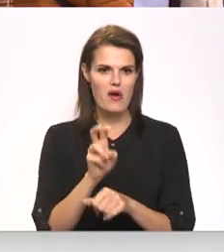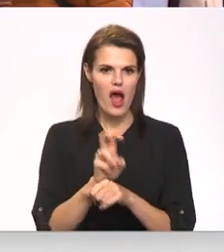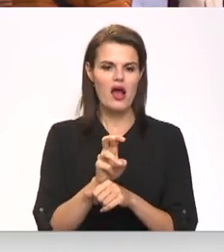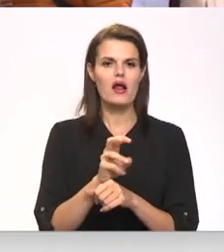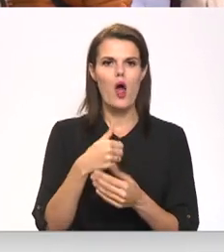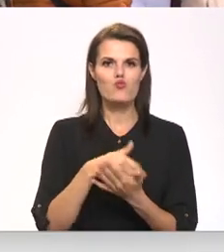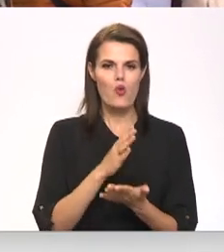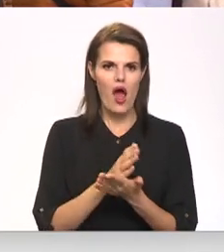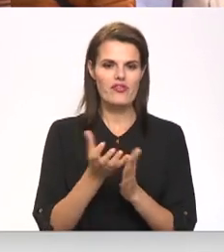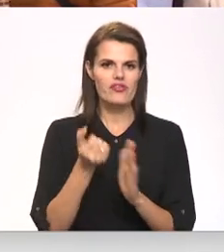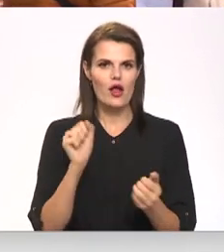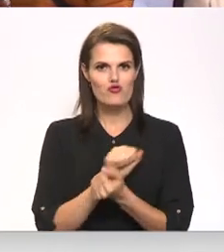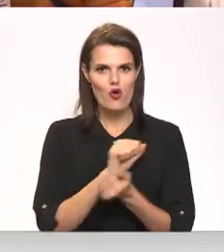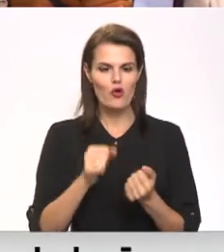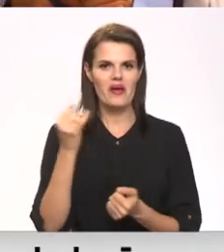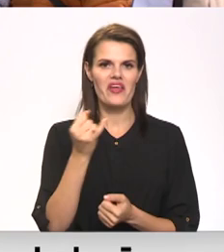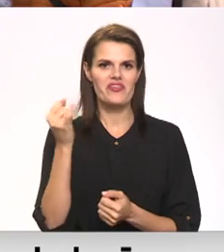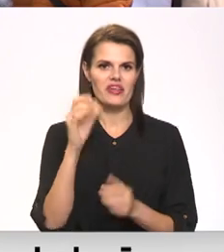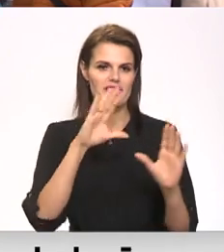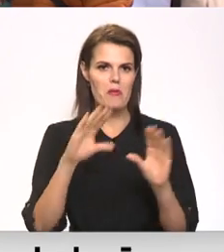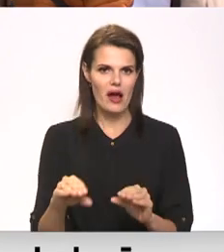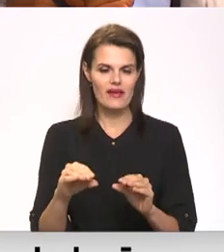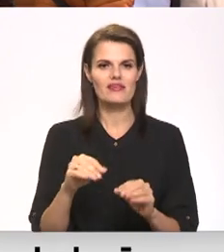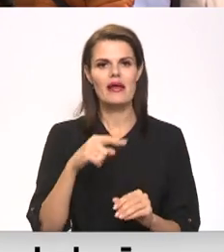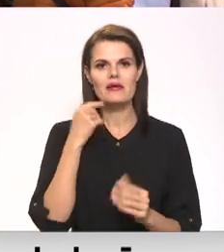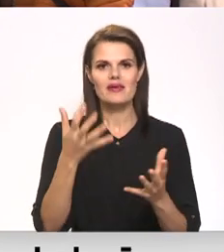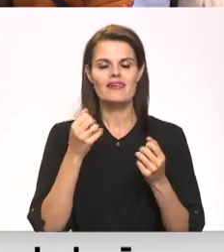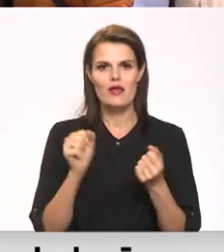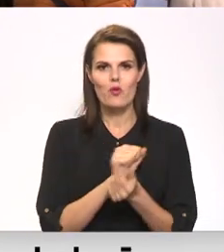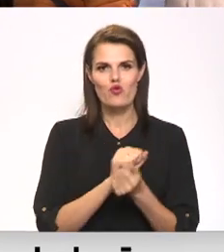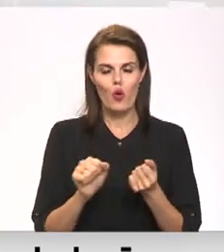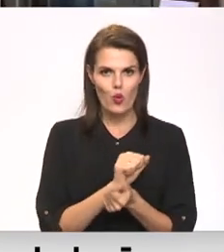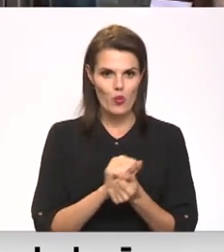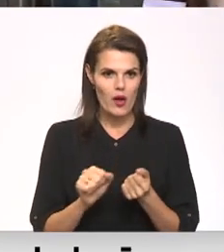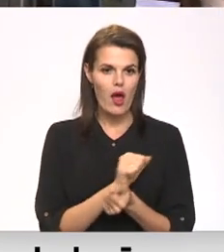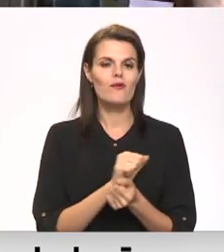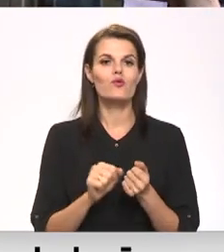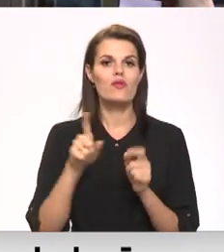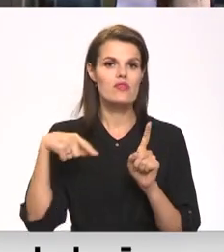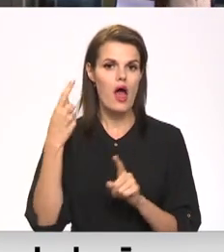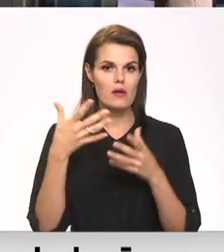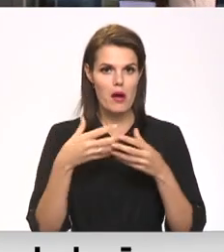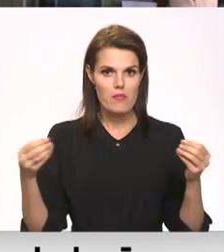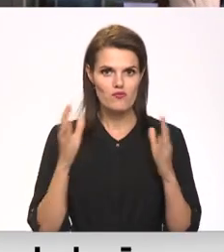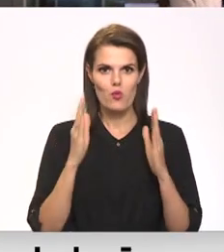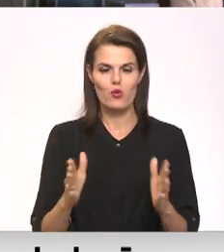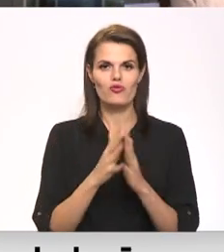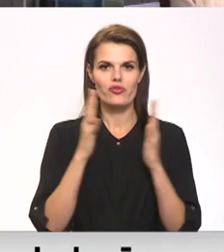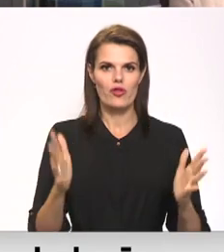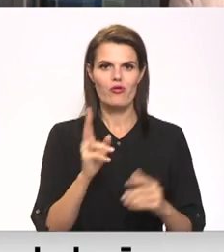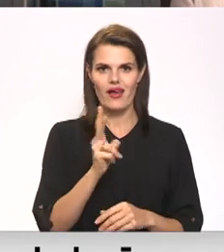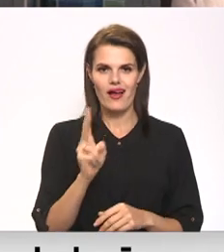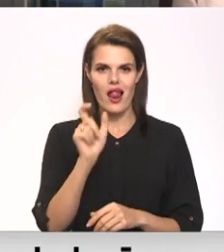apmeklē nodaļas. Nu, interese vairs nav tik liela pēc personu apliecinošu dokumentu noformēšanas. Nākamajā pavasarī mums apmeklēs ļoti daudz